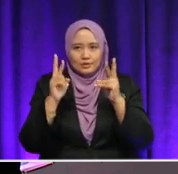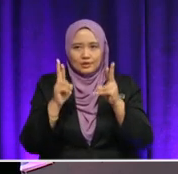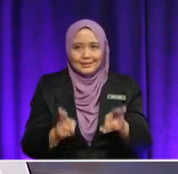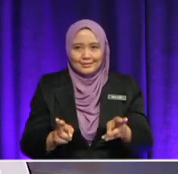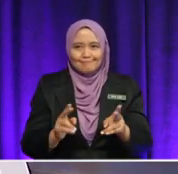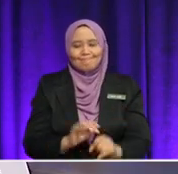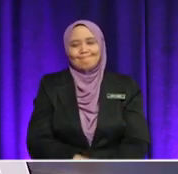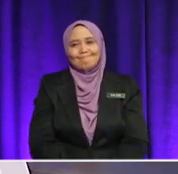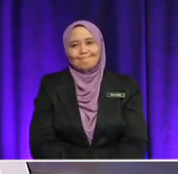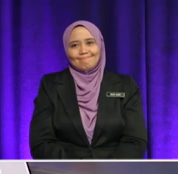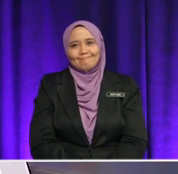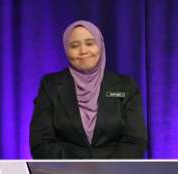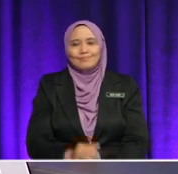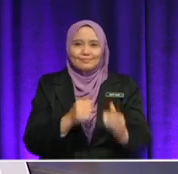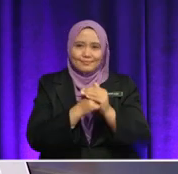wah